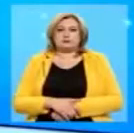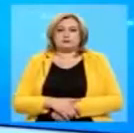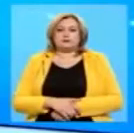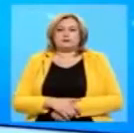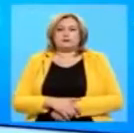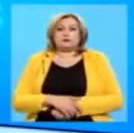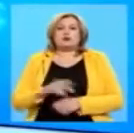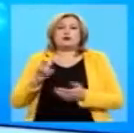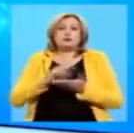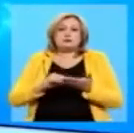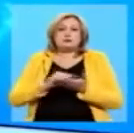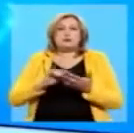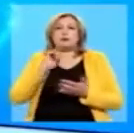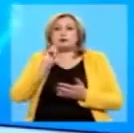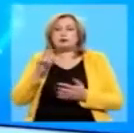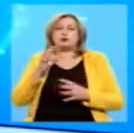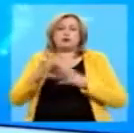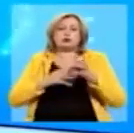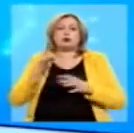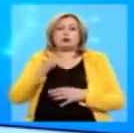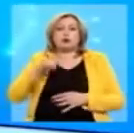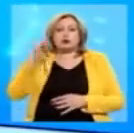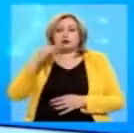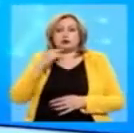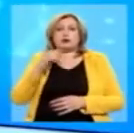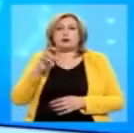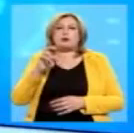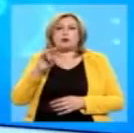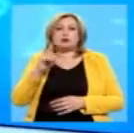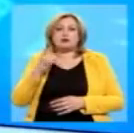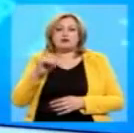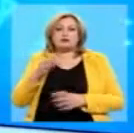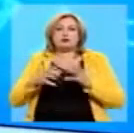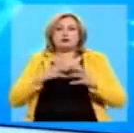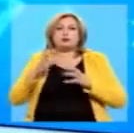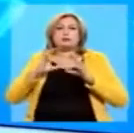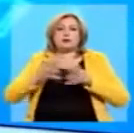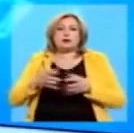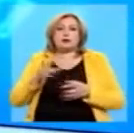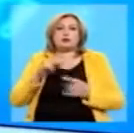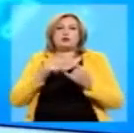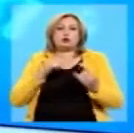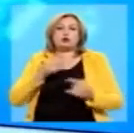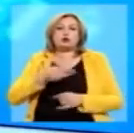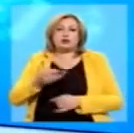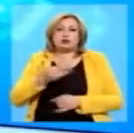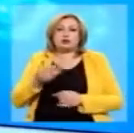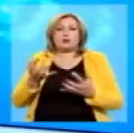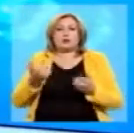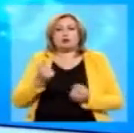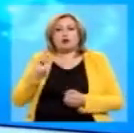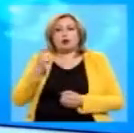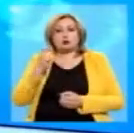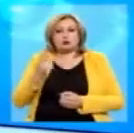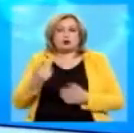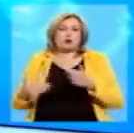Өңіріміздің үздік спортшылары Конституция күнімен қатар қоныс тойларында тойлайтын болды. Мереке қарсаңда әлем аренасында облыс намысын қорғаған